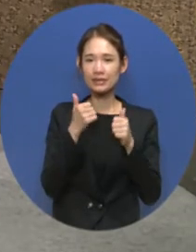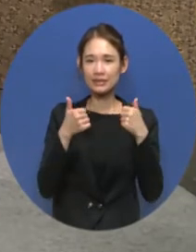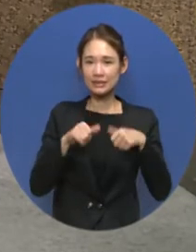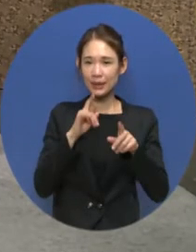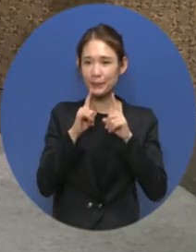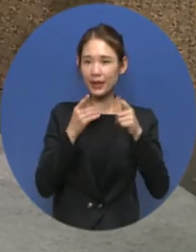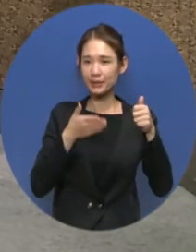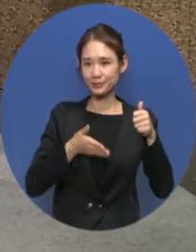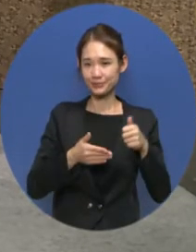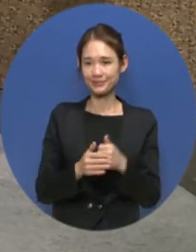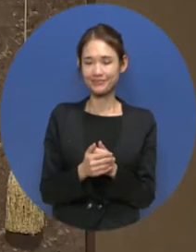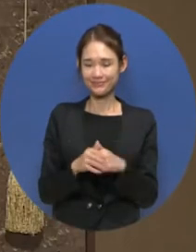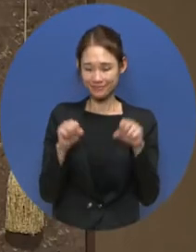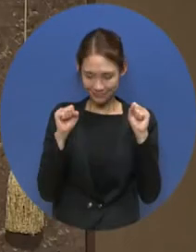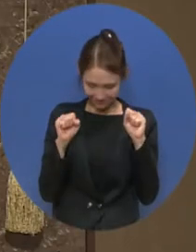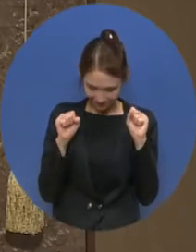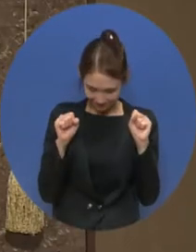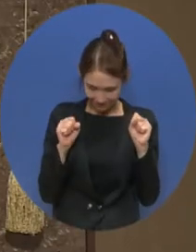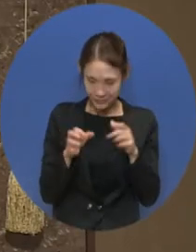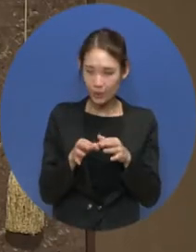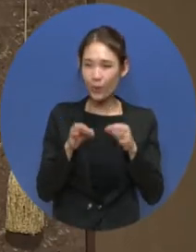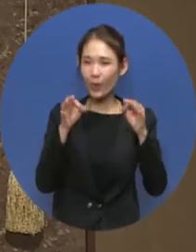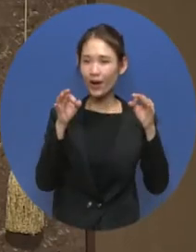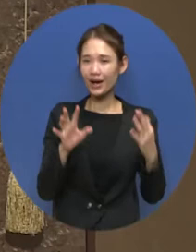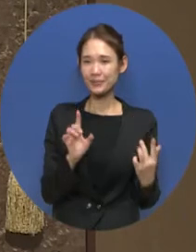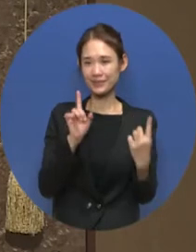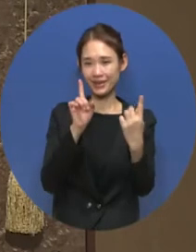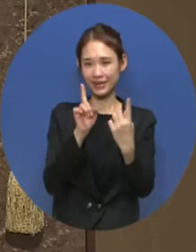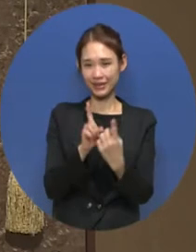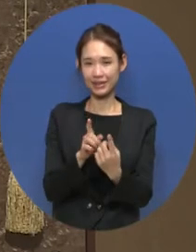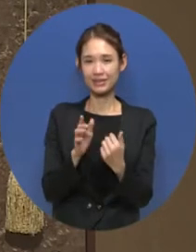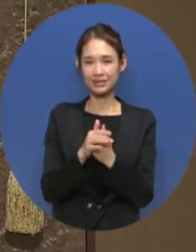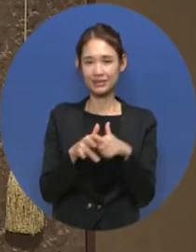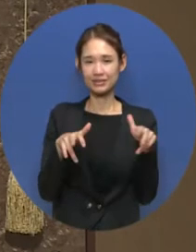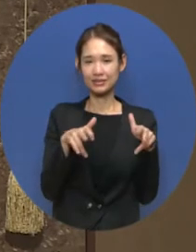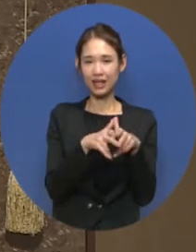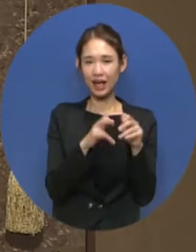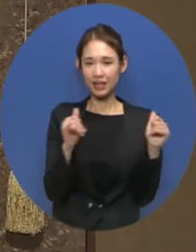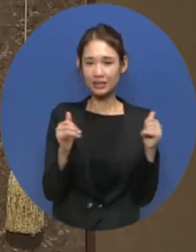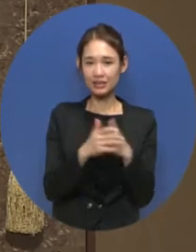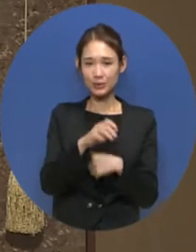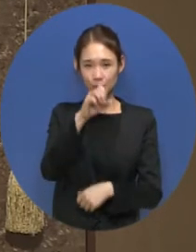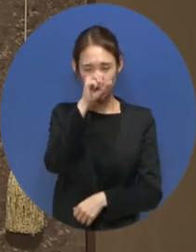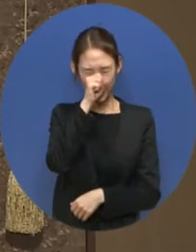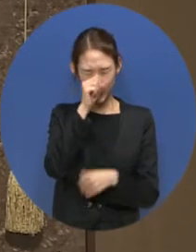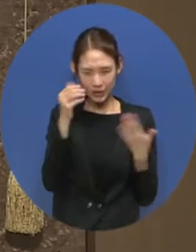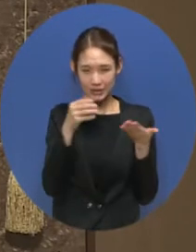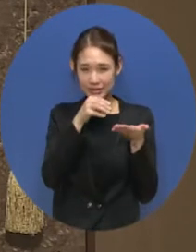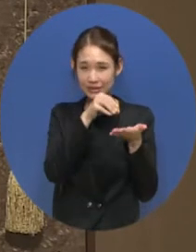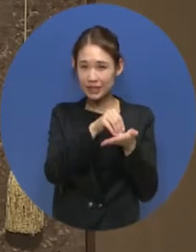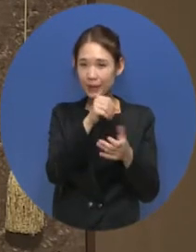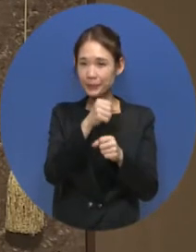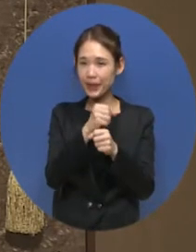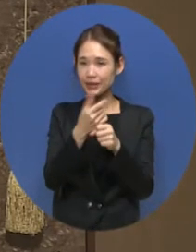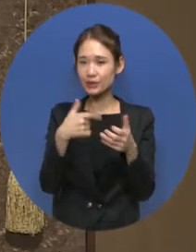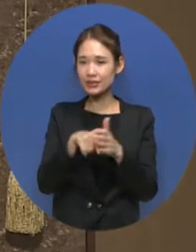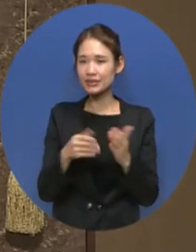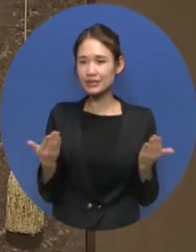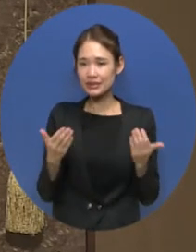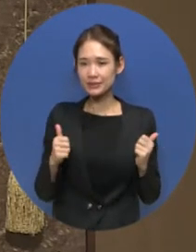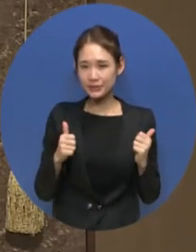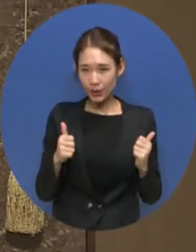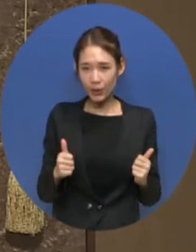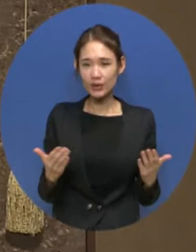말씀 해주시죠. 네, 안녕하세요. 오랜만에 뵙겠습니다. 장애인들의 좋은 일자리를 위해 일을 하고 있는